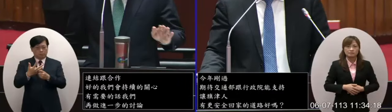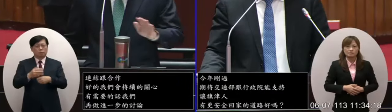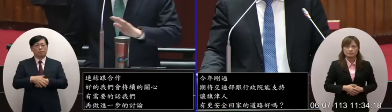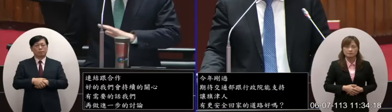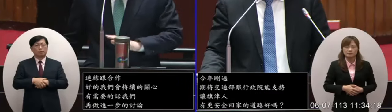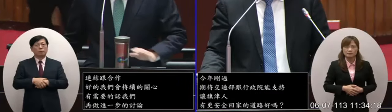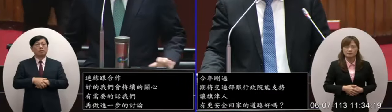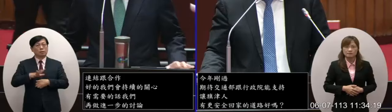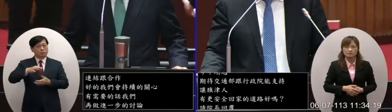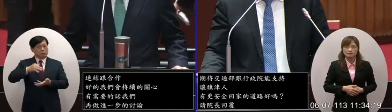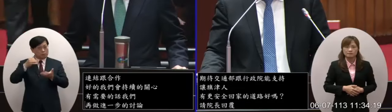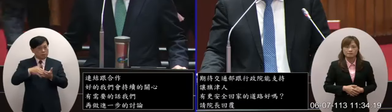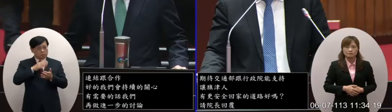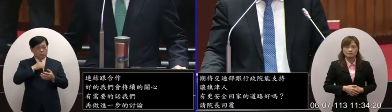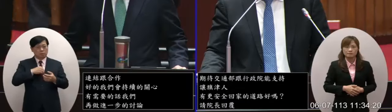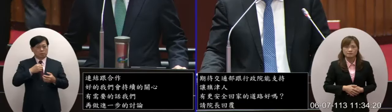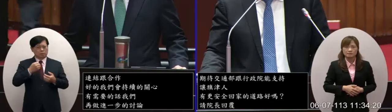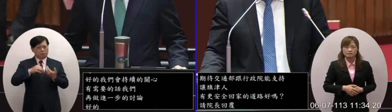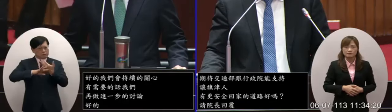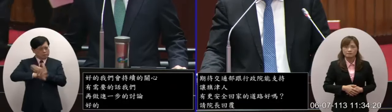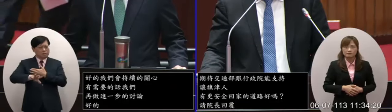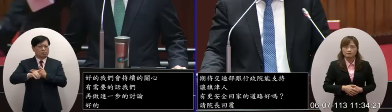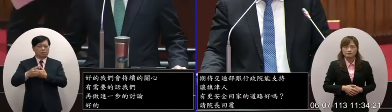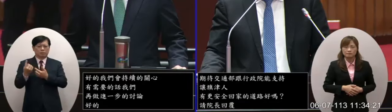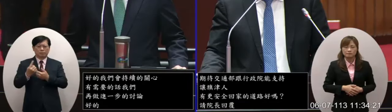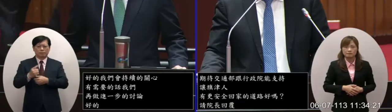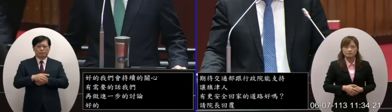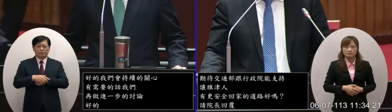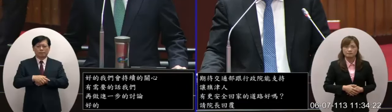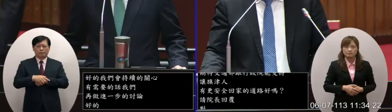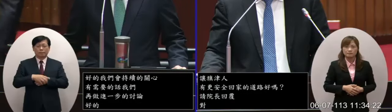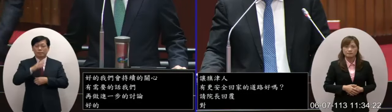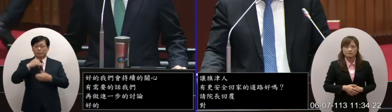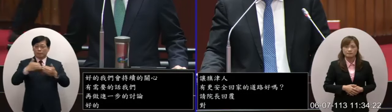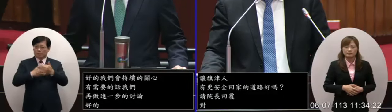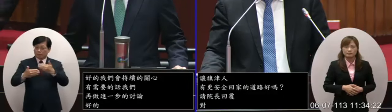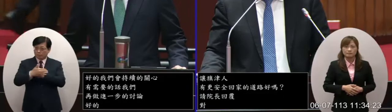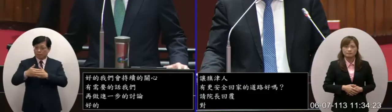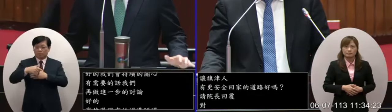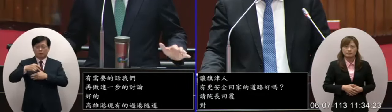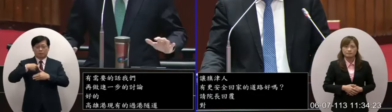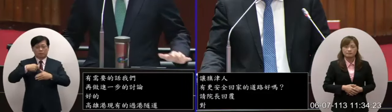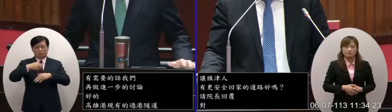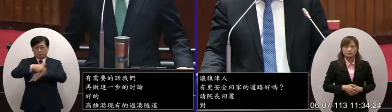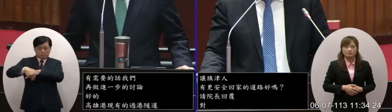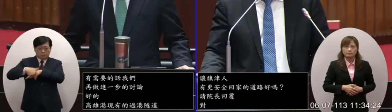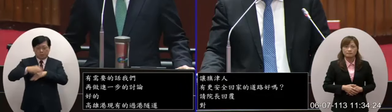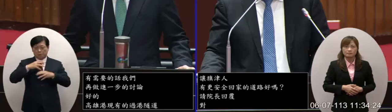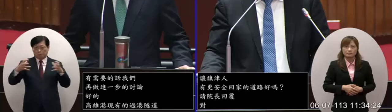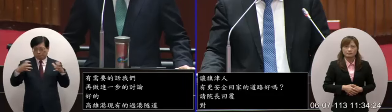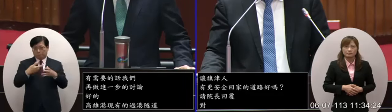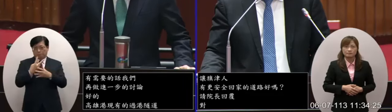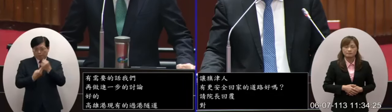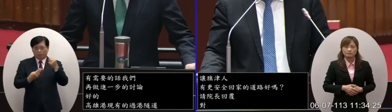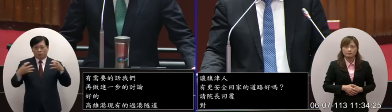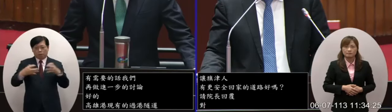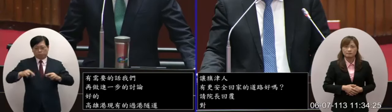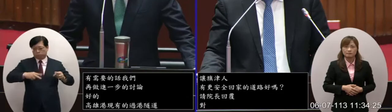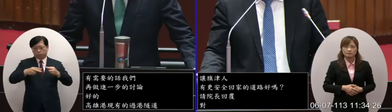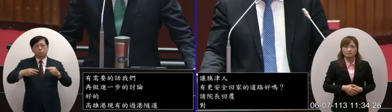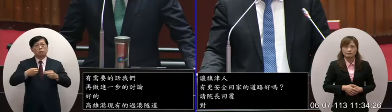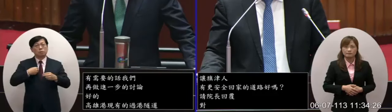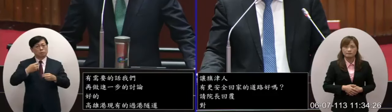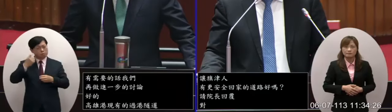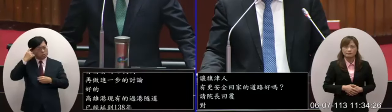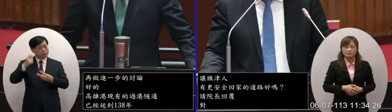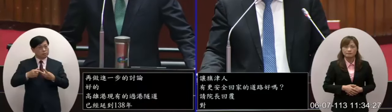有提到跟其他一些相关的交通建设的合并来建筑啊，我想第